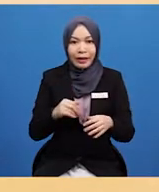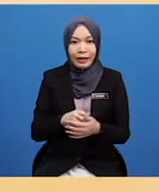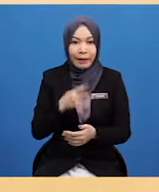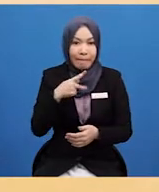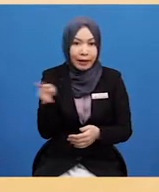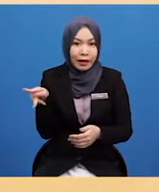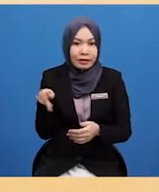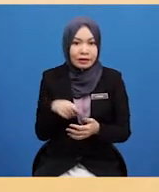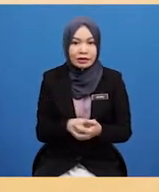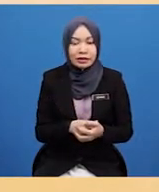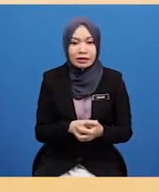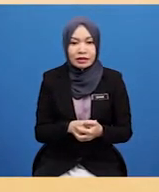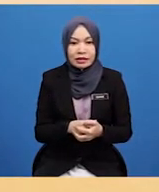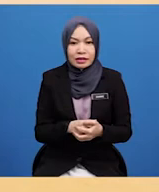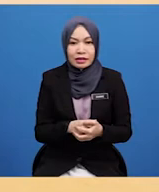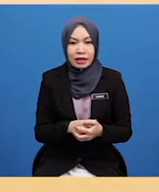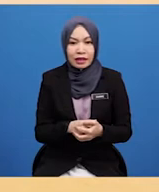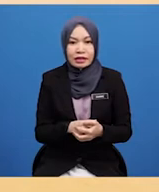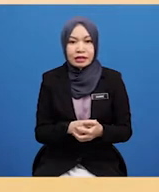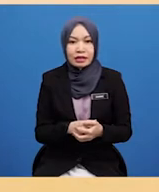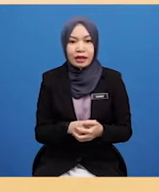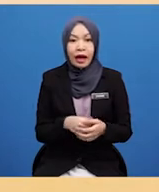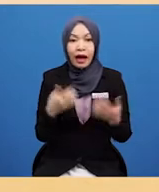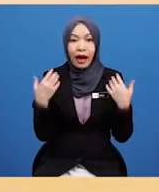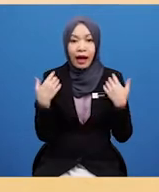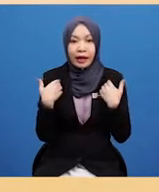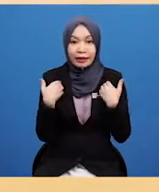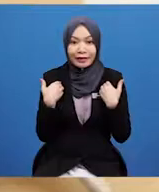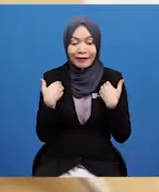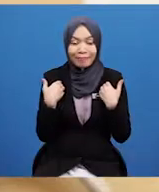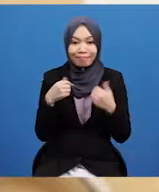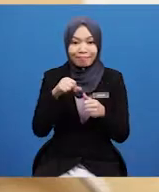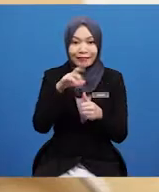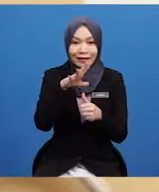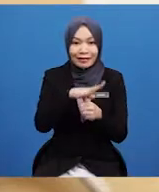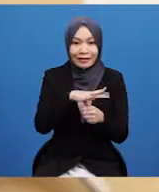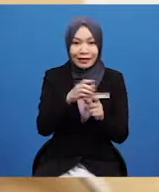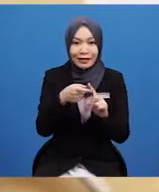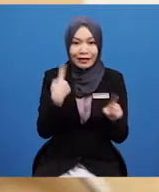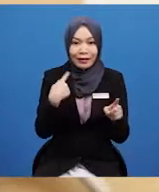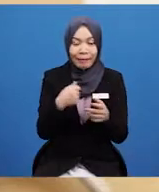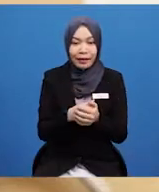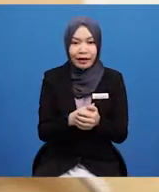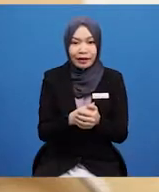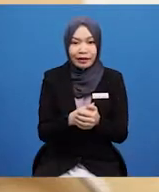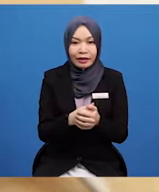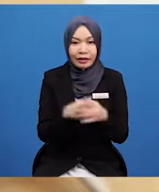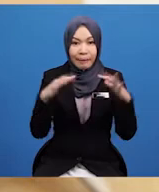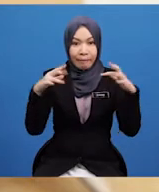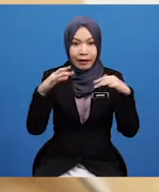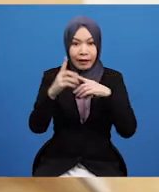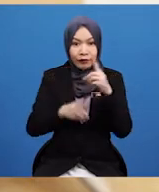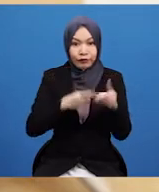kita bincang pula apakah kesan Perang Dunia Pertama. Secara umum, bukan sahaja kesannya